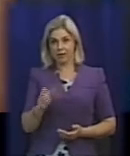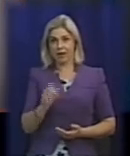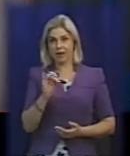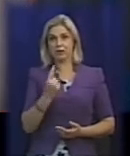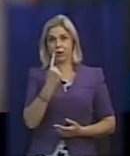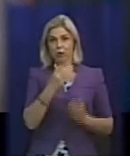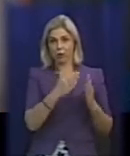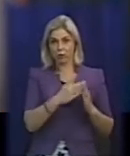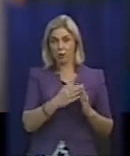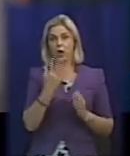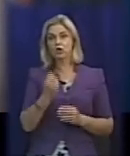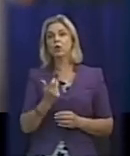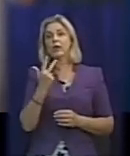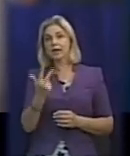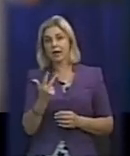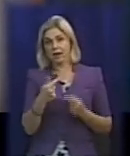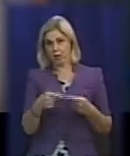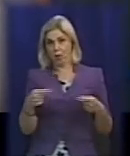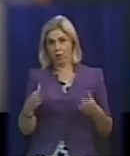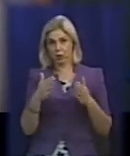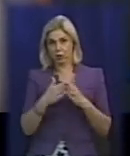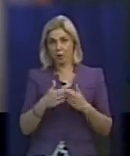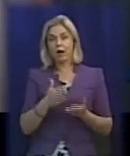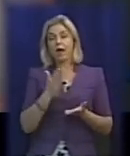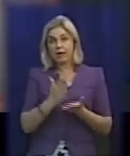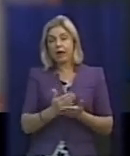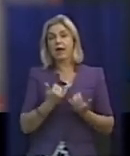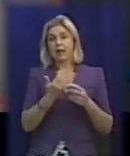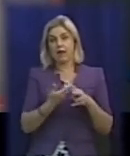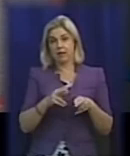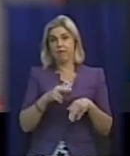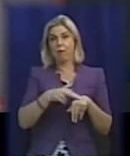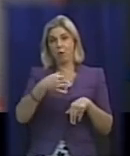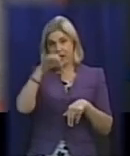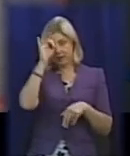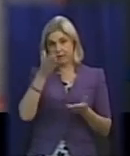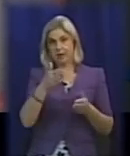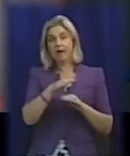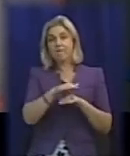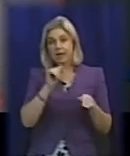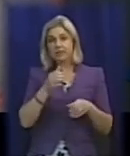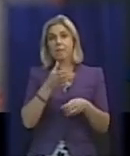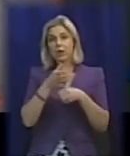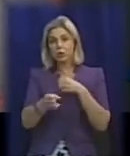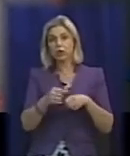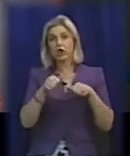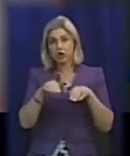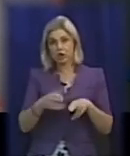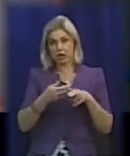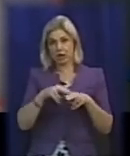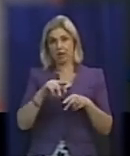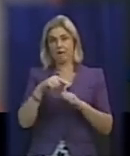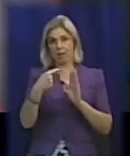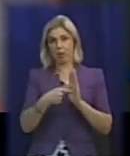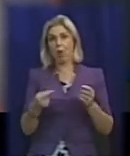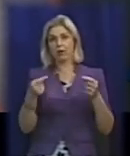дому, ще три, ще. Нету, якщо це поліція, міліція, визовете, принудительно, рішіть вопрос